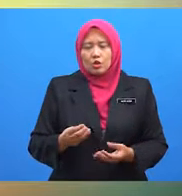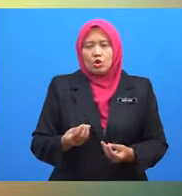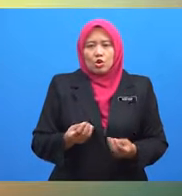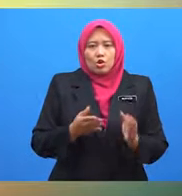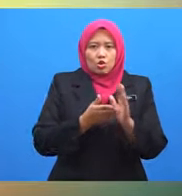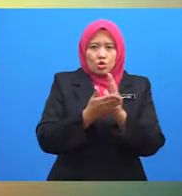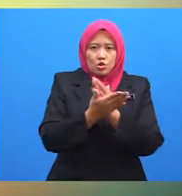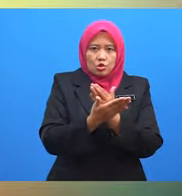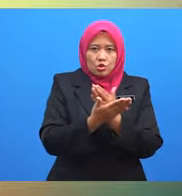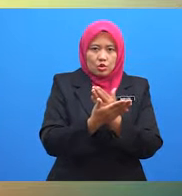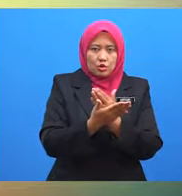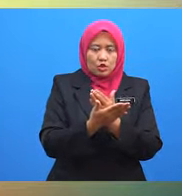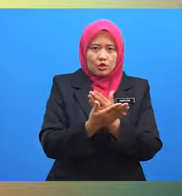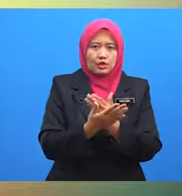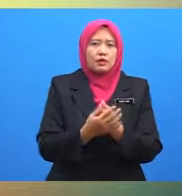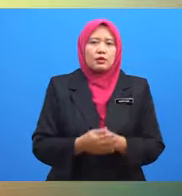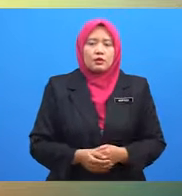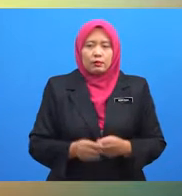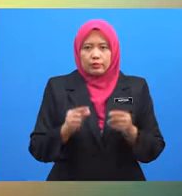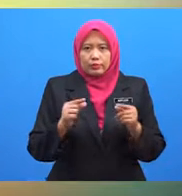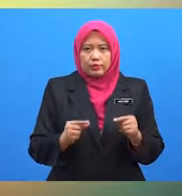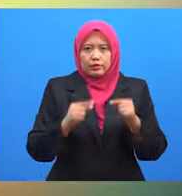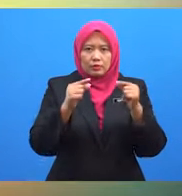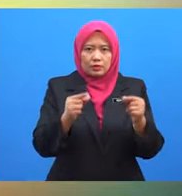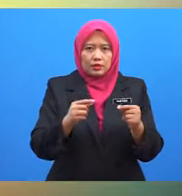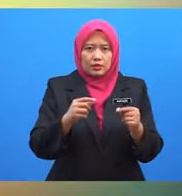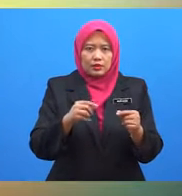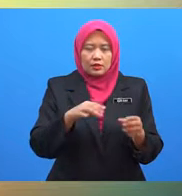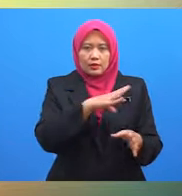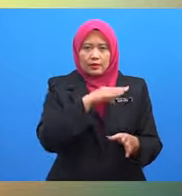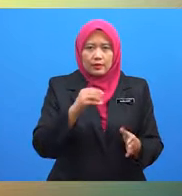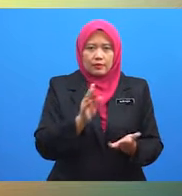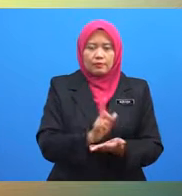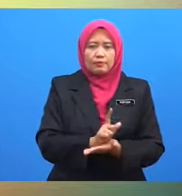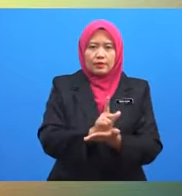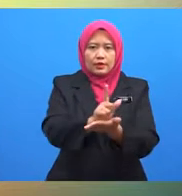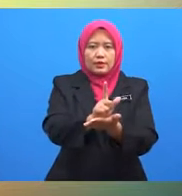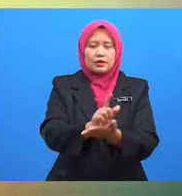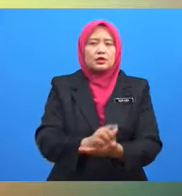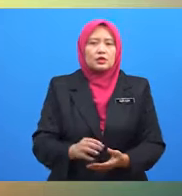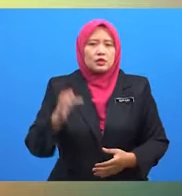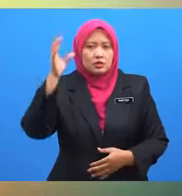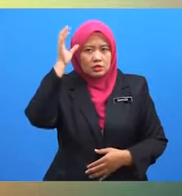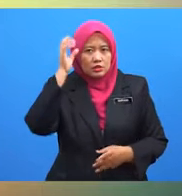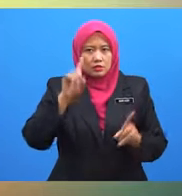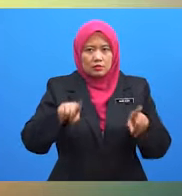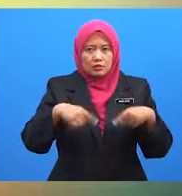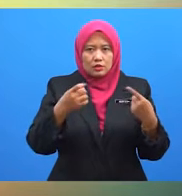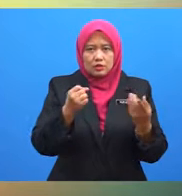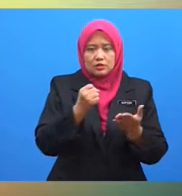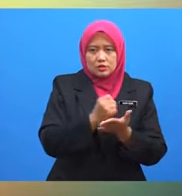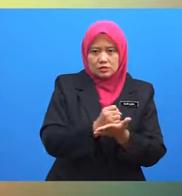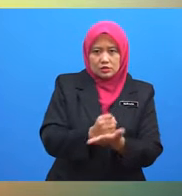pengembara dan pelayar Cina yang kerap singgah ke rantau ini dalam perjalanan ke